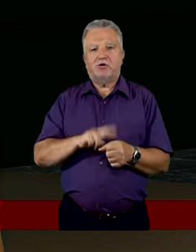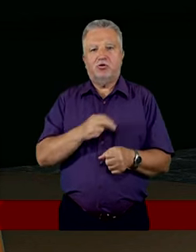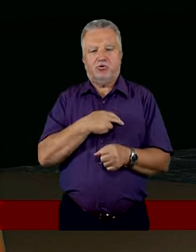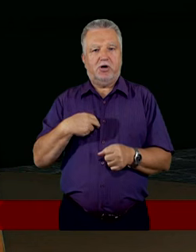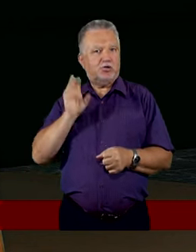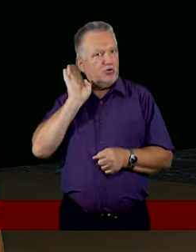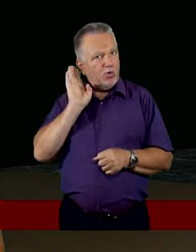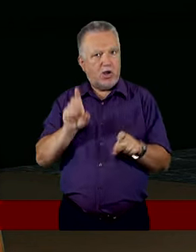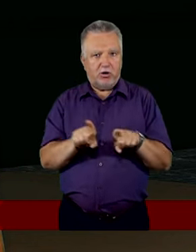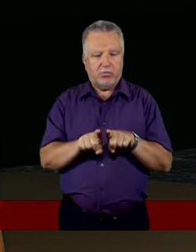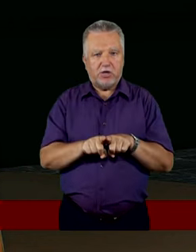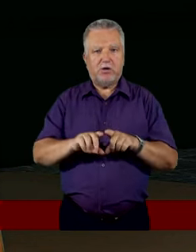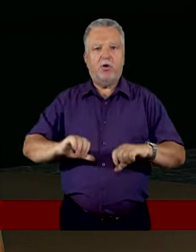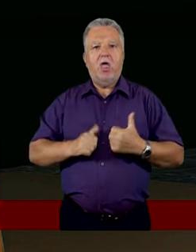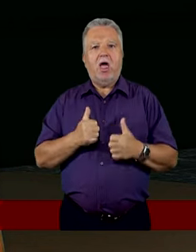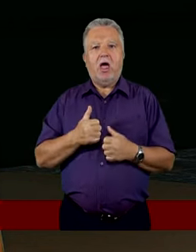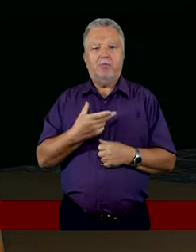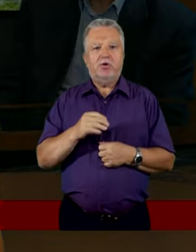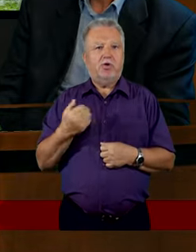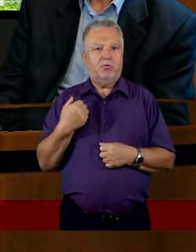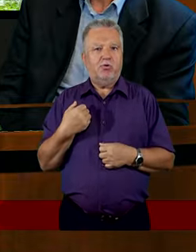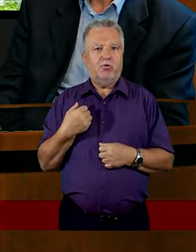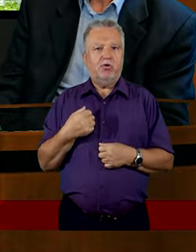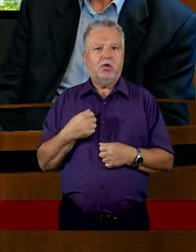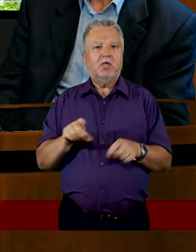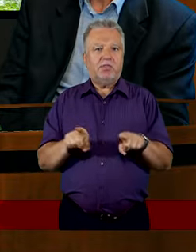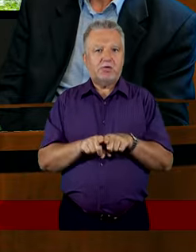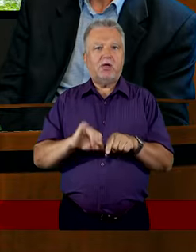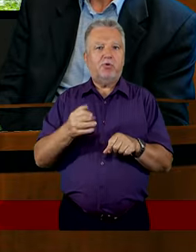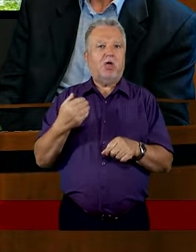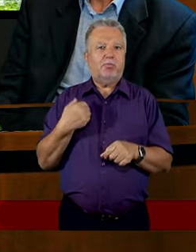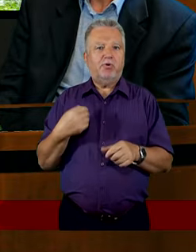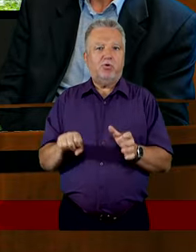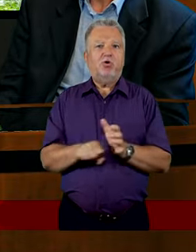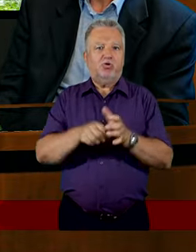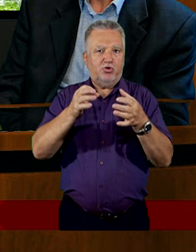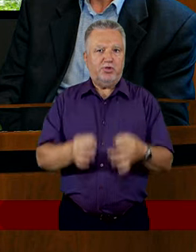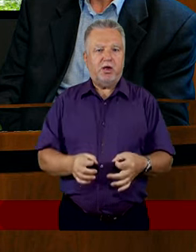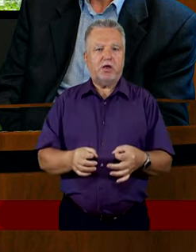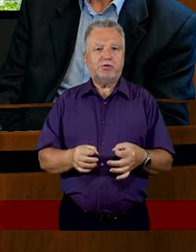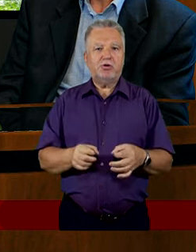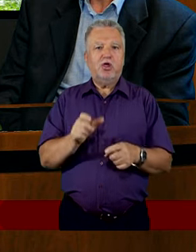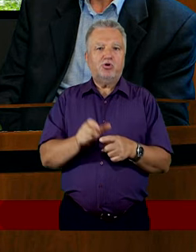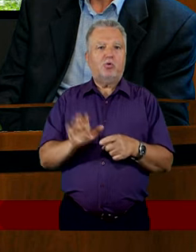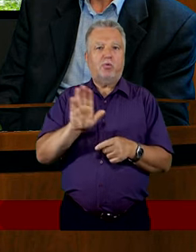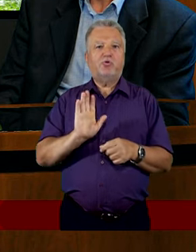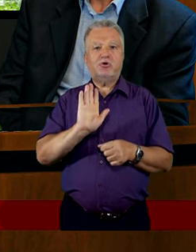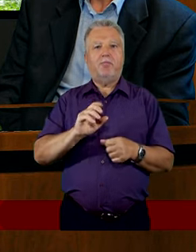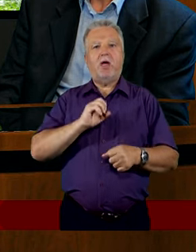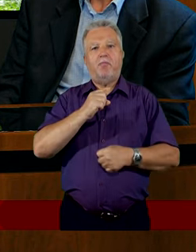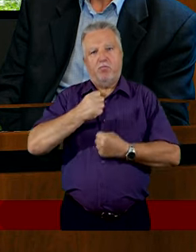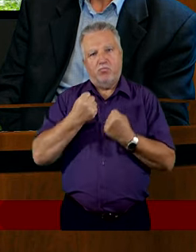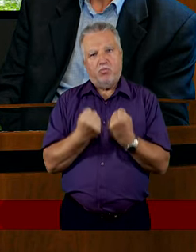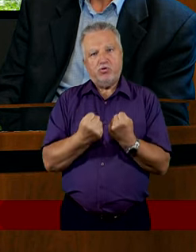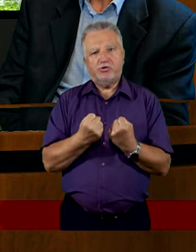słuchają, żeby nie było to tak, jak było do tej pory. A wiemy, że Słowo Boże ma wielką moc